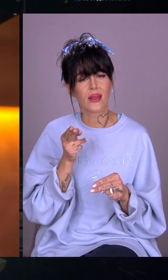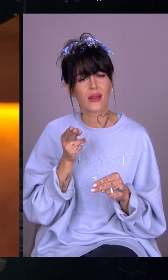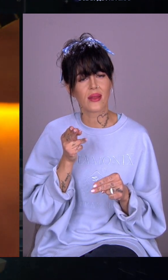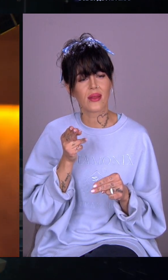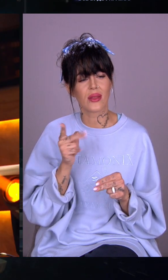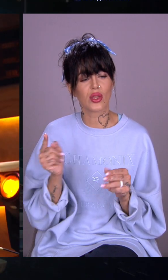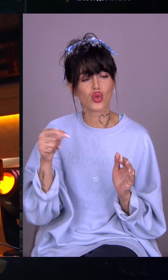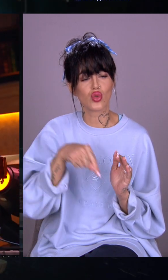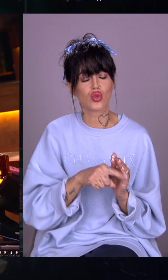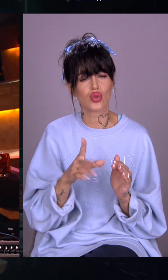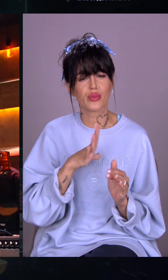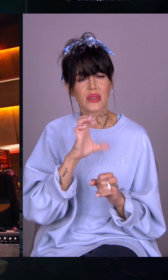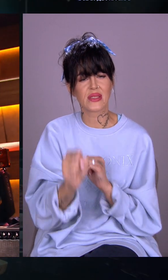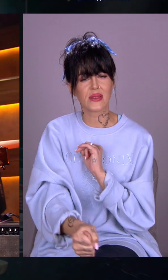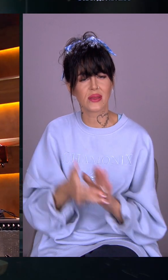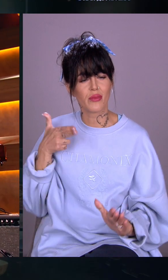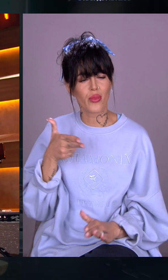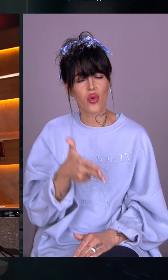щоб він став зброєю